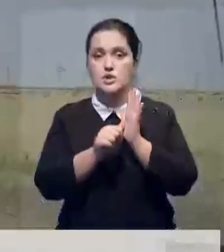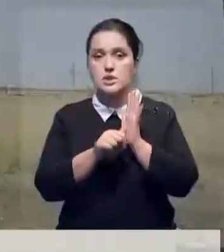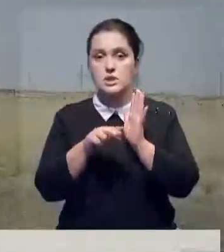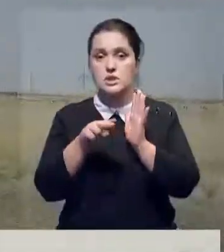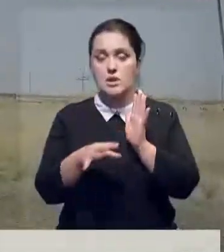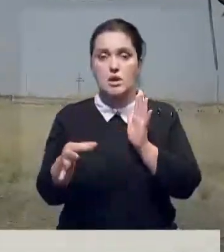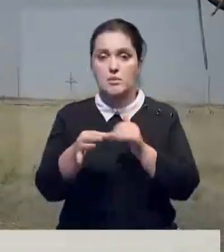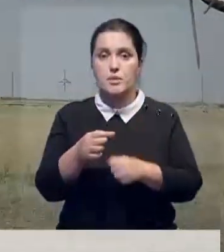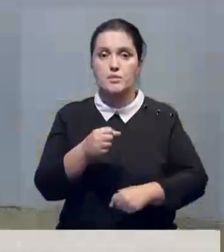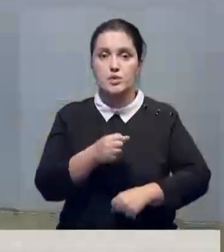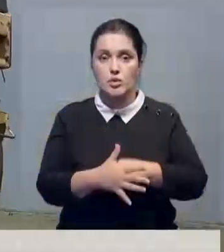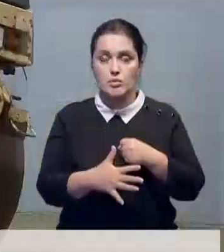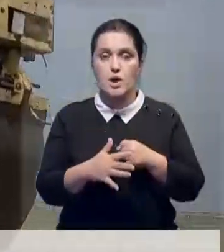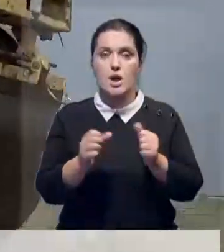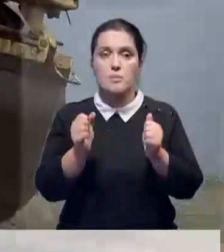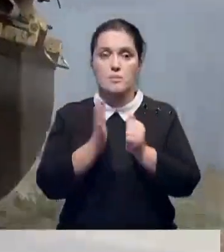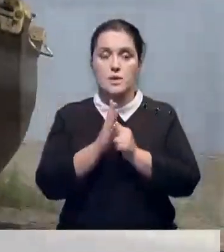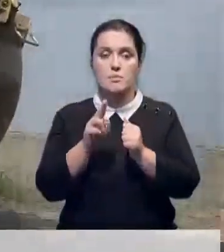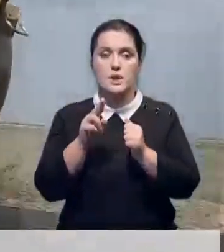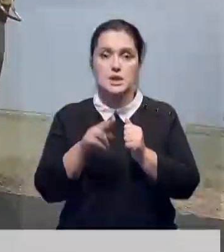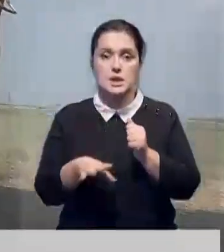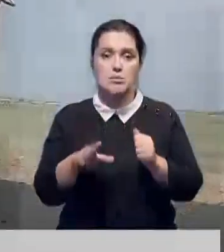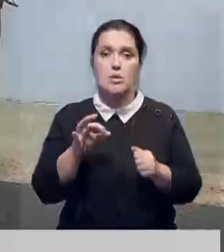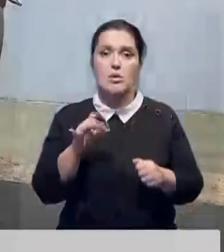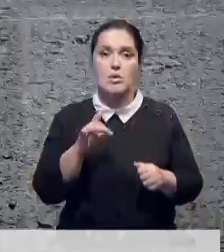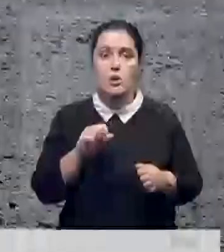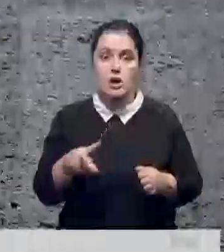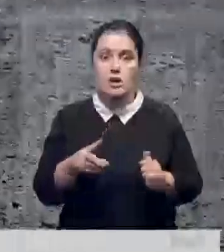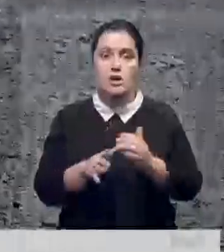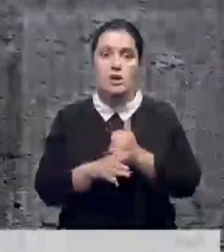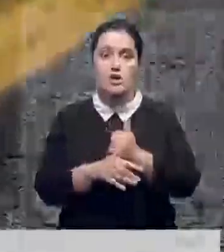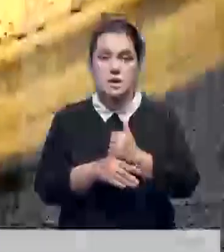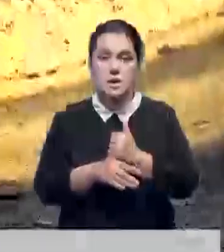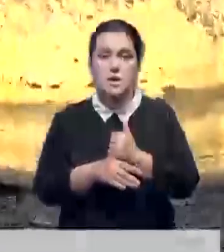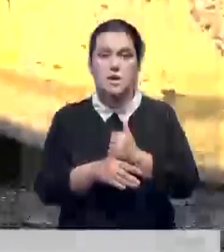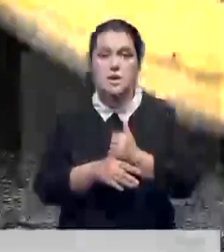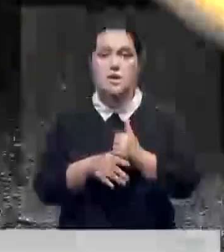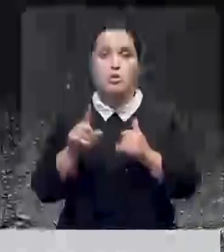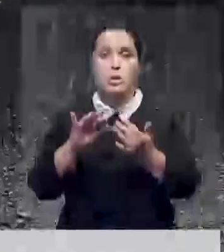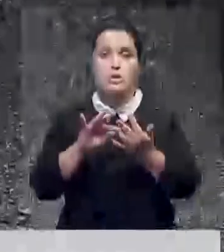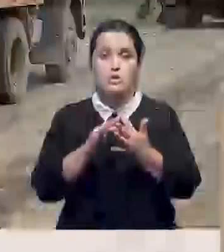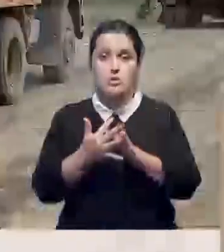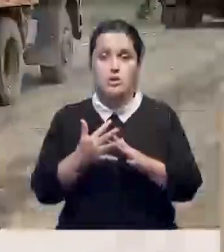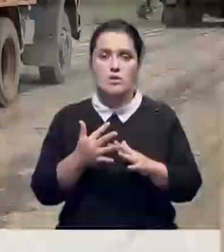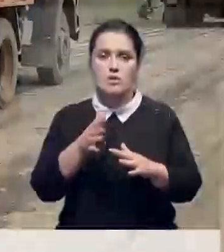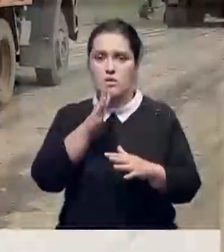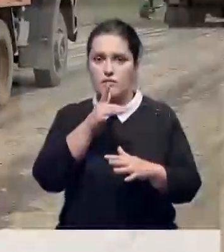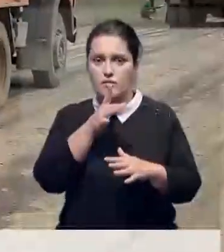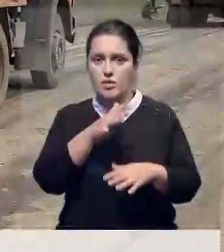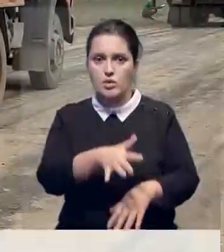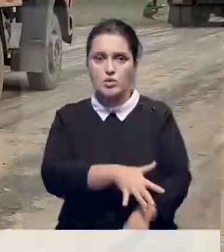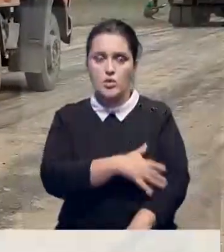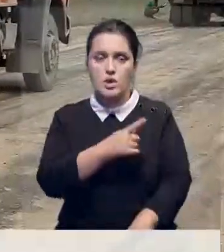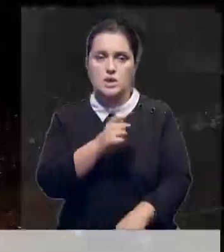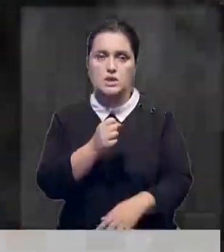находится в 60 километрах от областного центра и всего в 15 километрах от трассы Урал-Атырау. Но добираться туда сельчанам